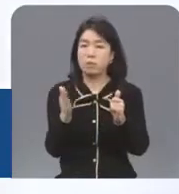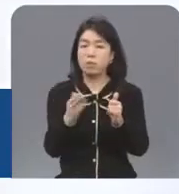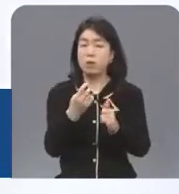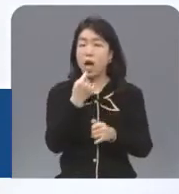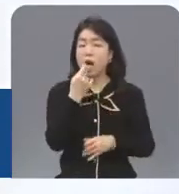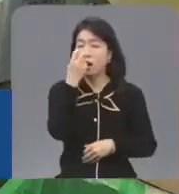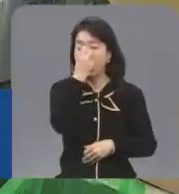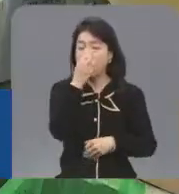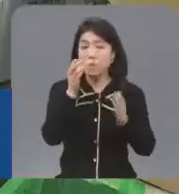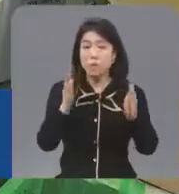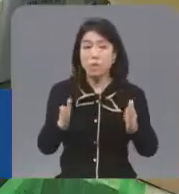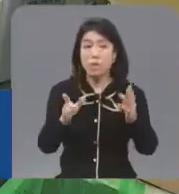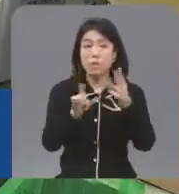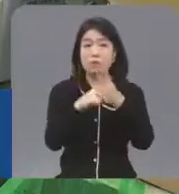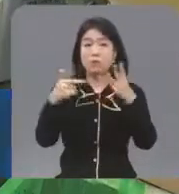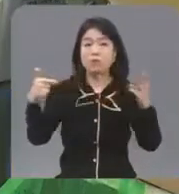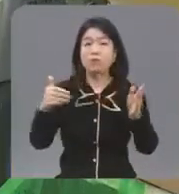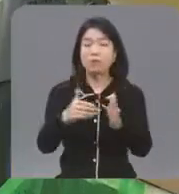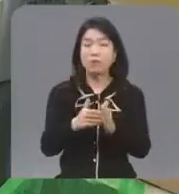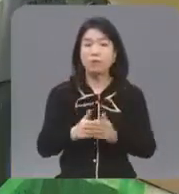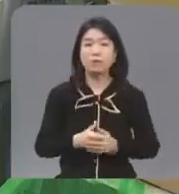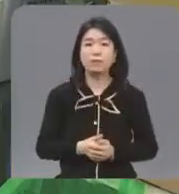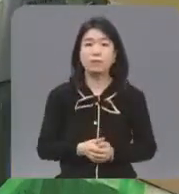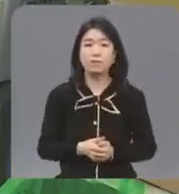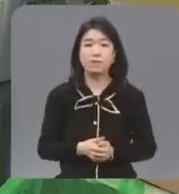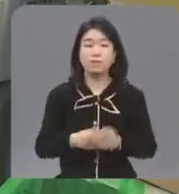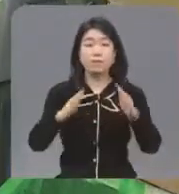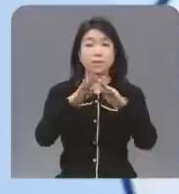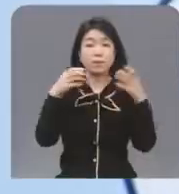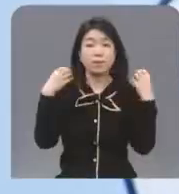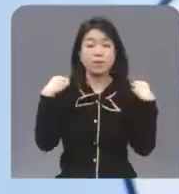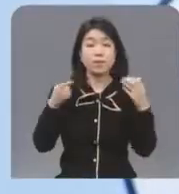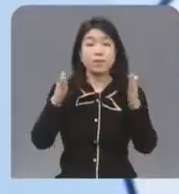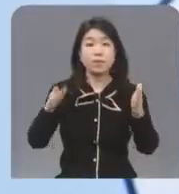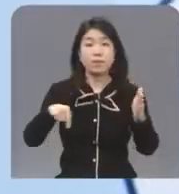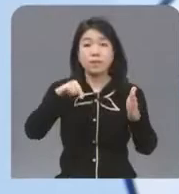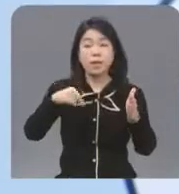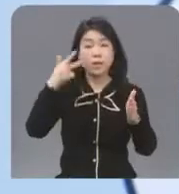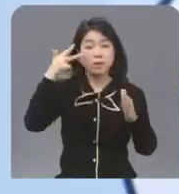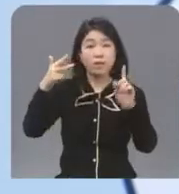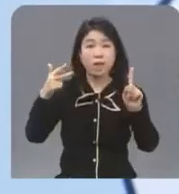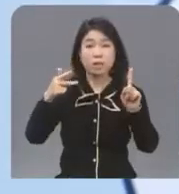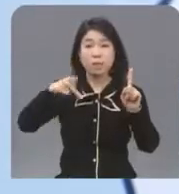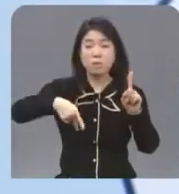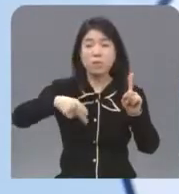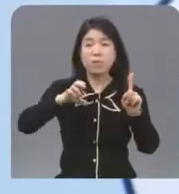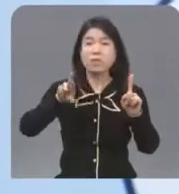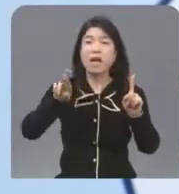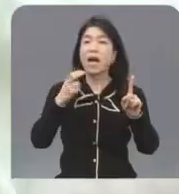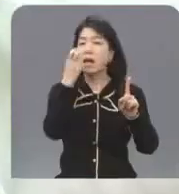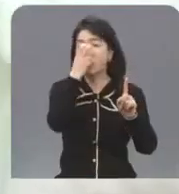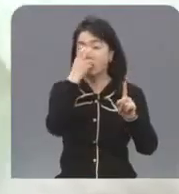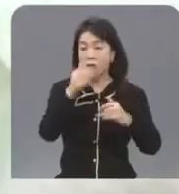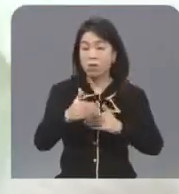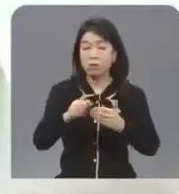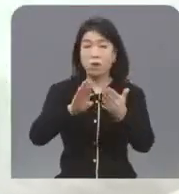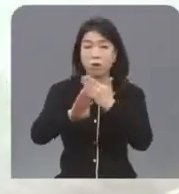검사 기간은 다음 달 6일까지입니다. 전남도는 이 기간에 주 한 차례 유전자 증폭 검사를